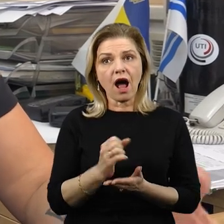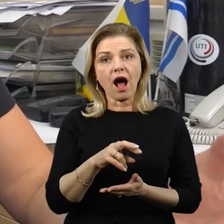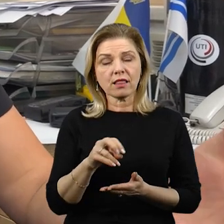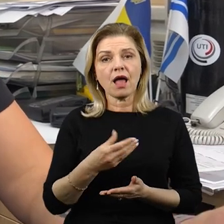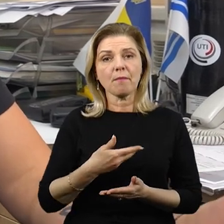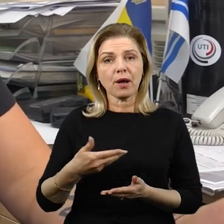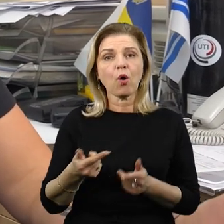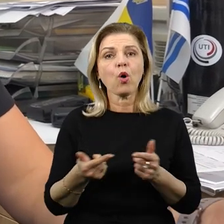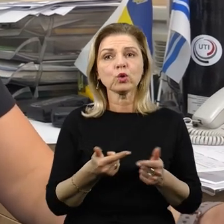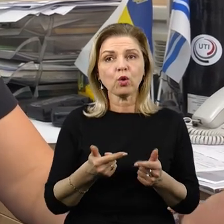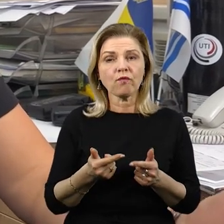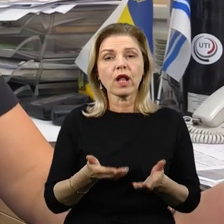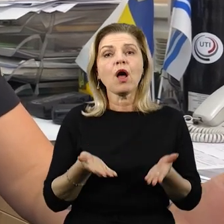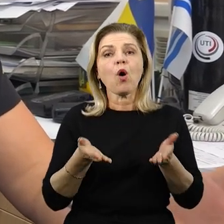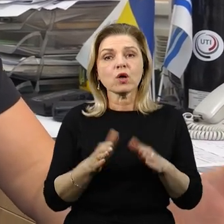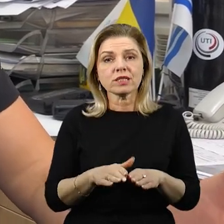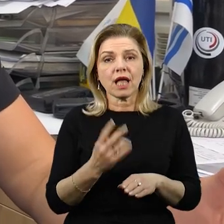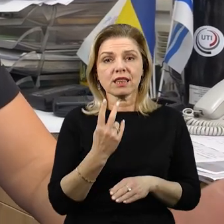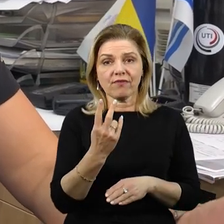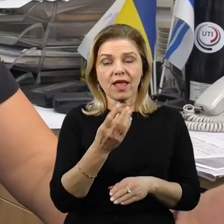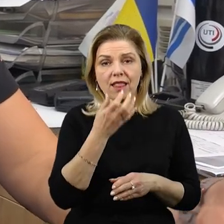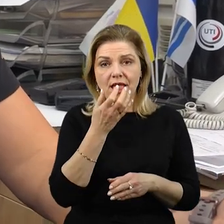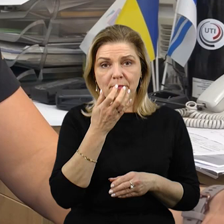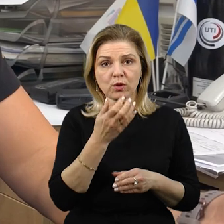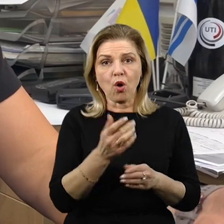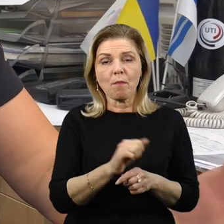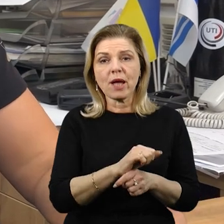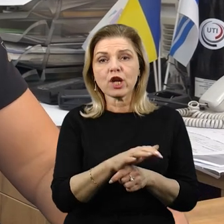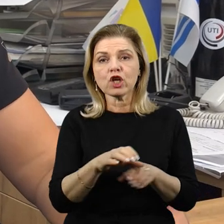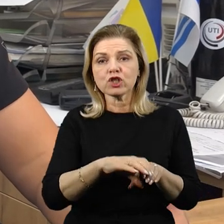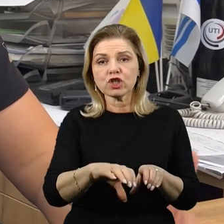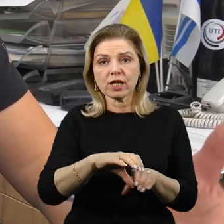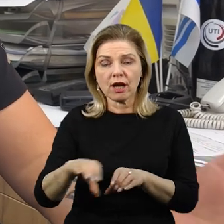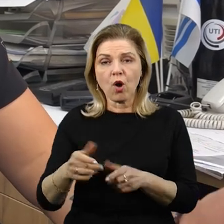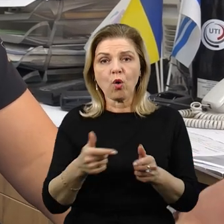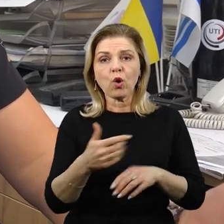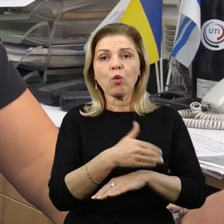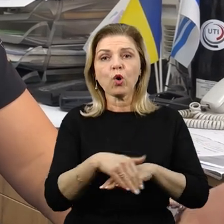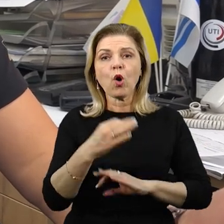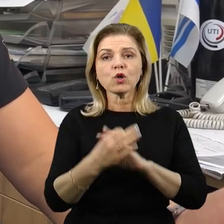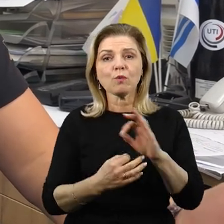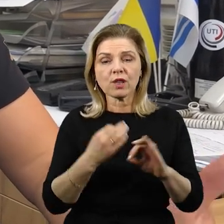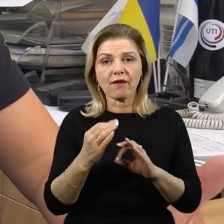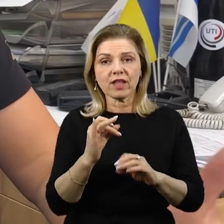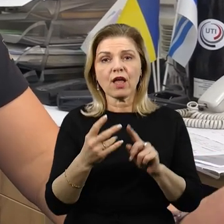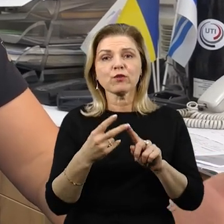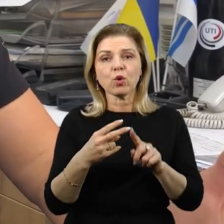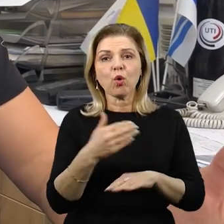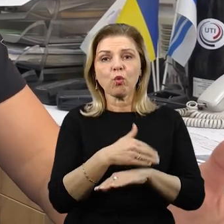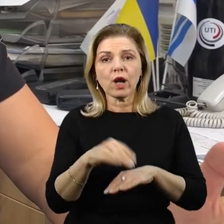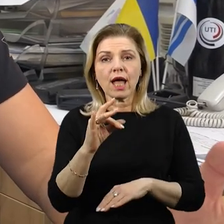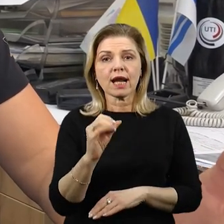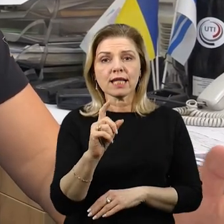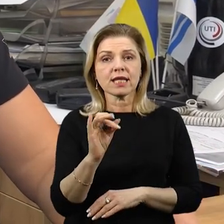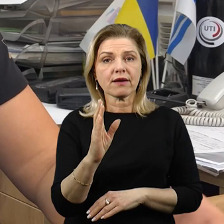запускатися остались дві великих тепломережі які Ми ремонтуємо це вулиця космонавті та вулиця Озерна все інше Обладнання